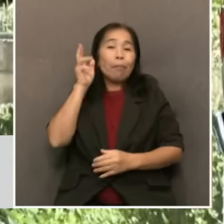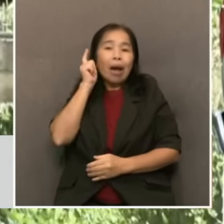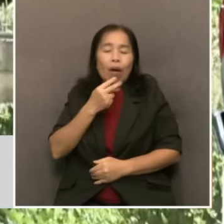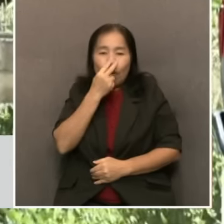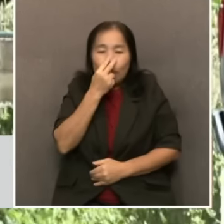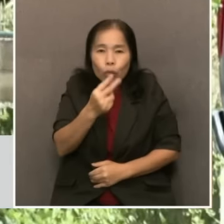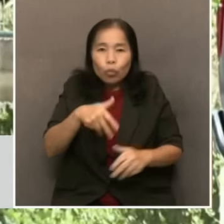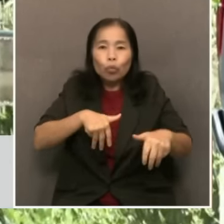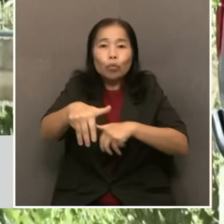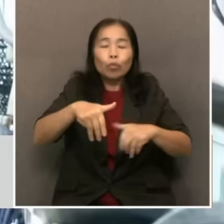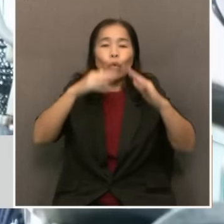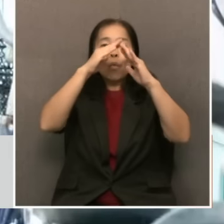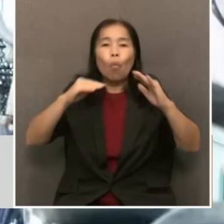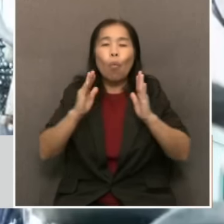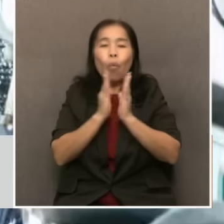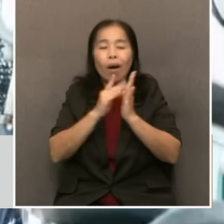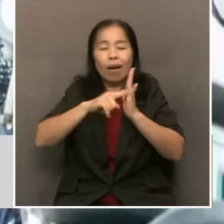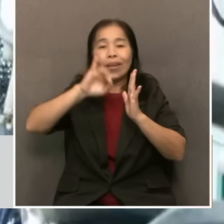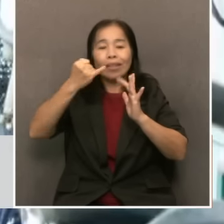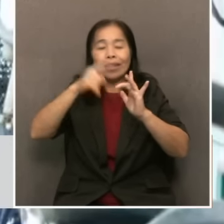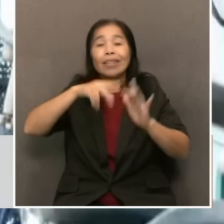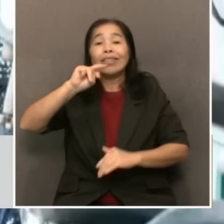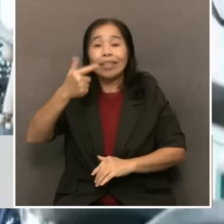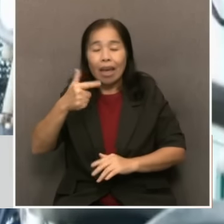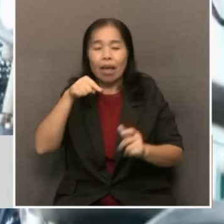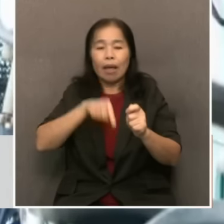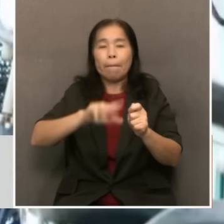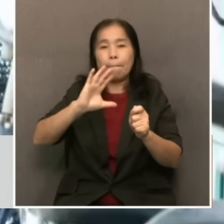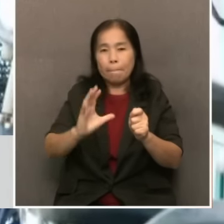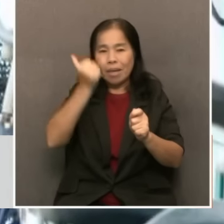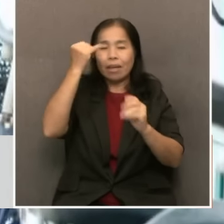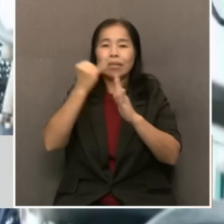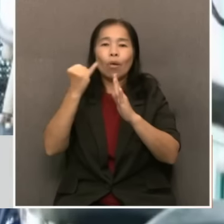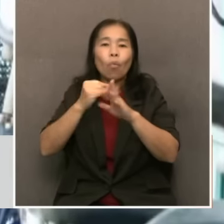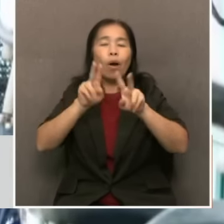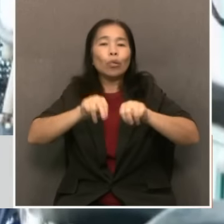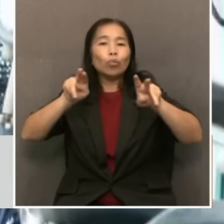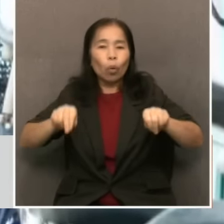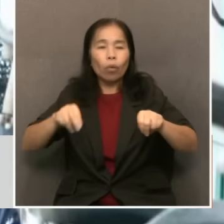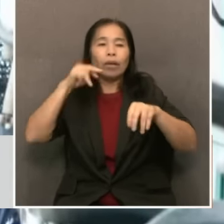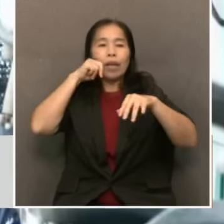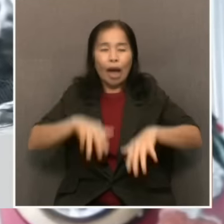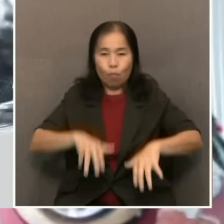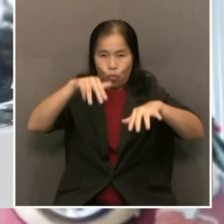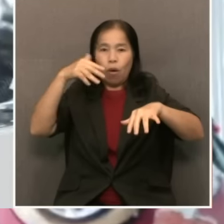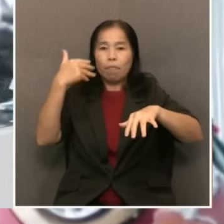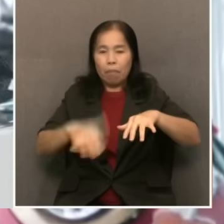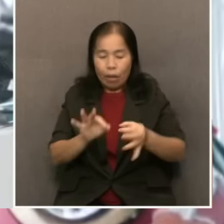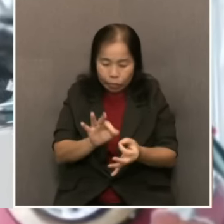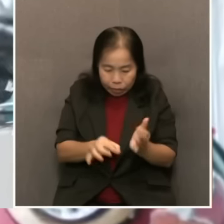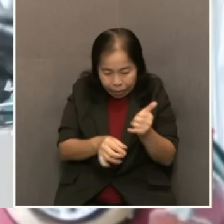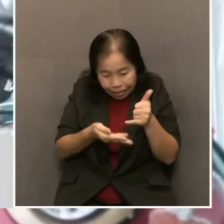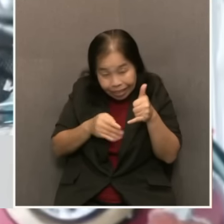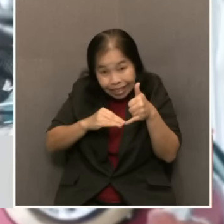สิริสัมพันธ์ซอย 2ตำบลบางกระสออำเภอเมืองนนทบุรีมีน้ำเข้าท่วมแล้ว 30ซม